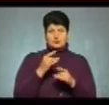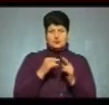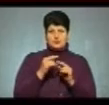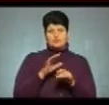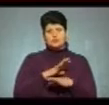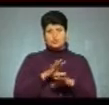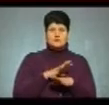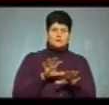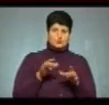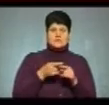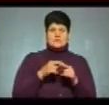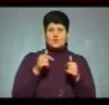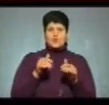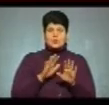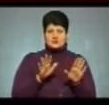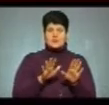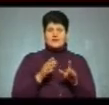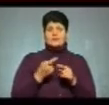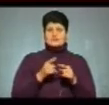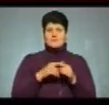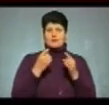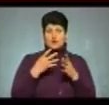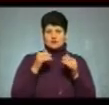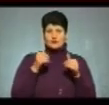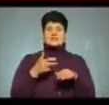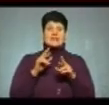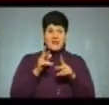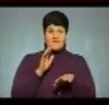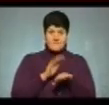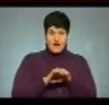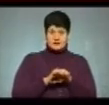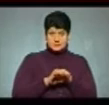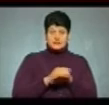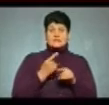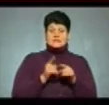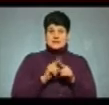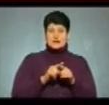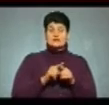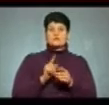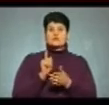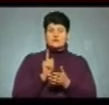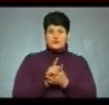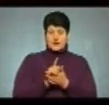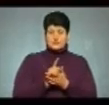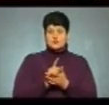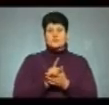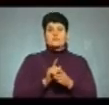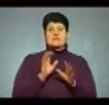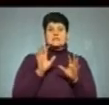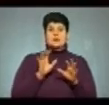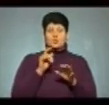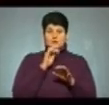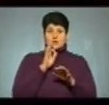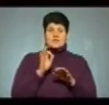були, чи не були ці оголошення, але це просто оголошення як факт. Так, зобов'язує, я далі прокоментую, закон України